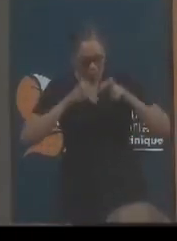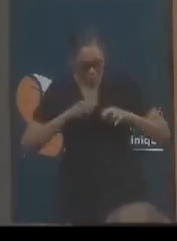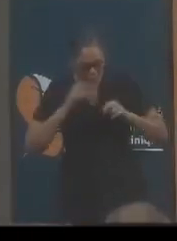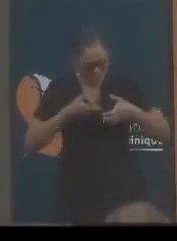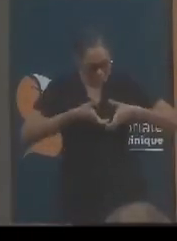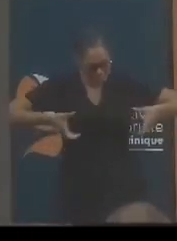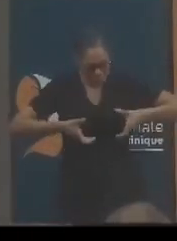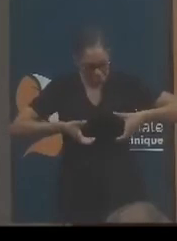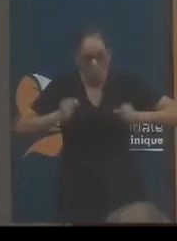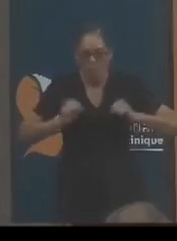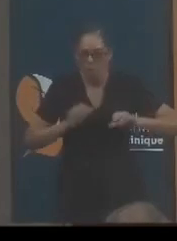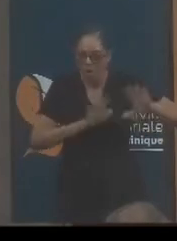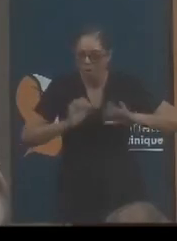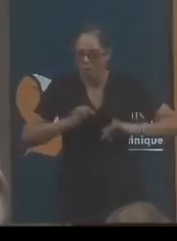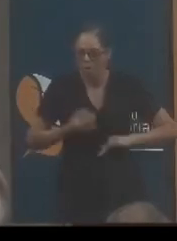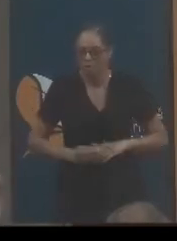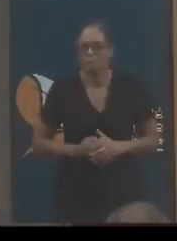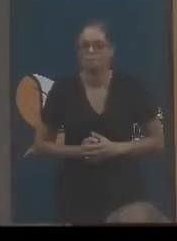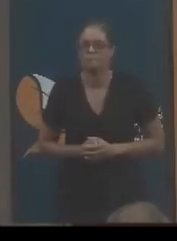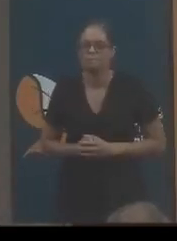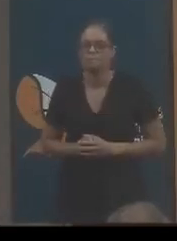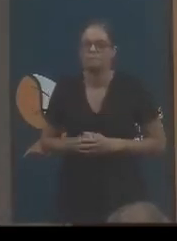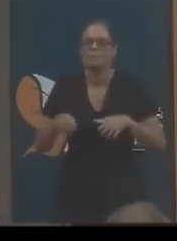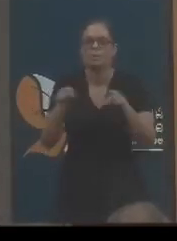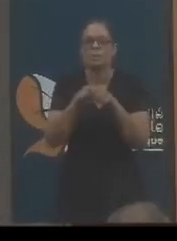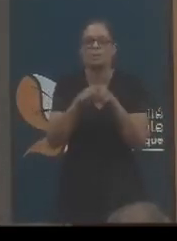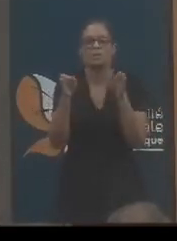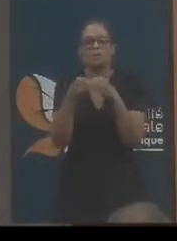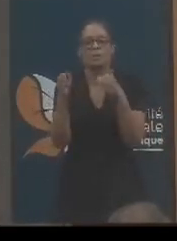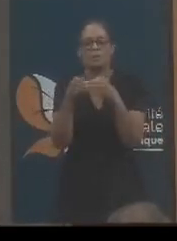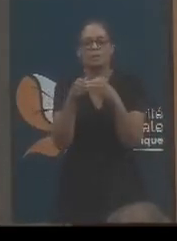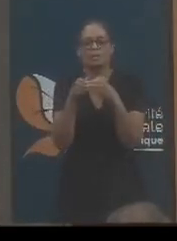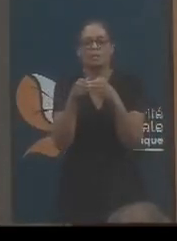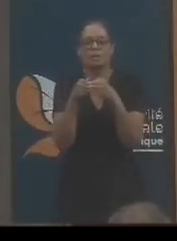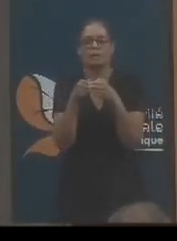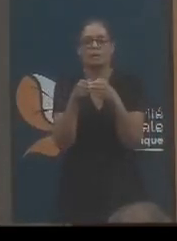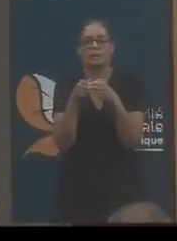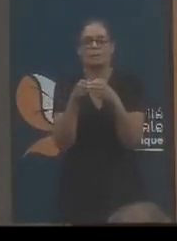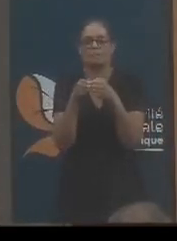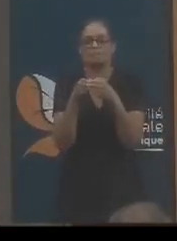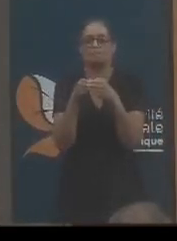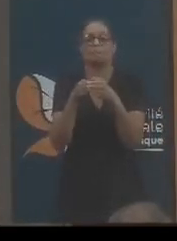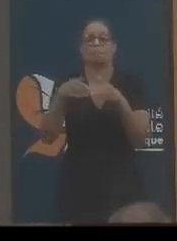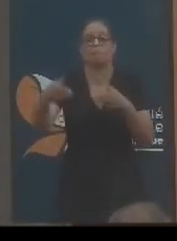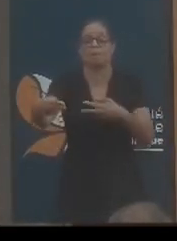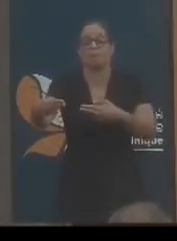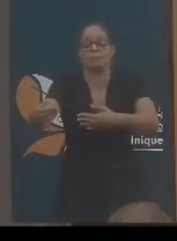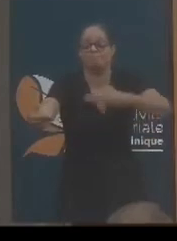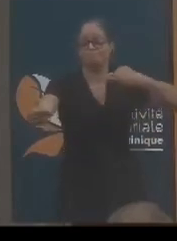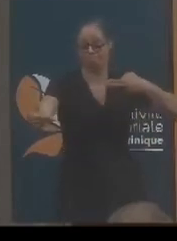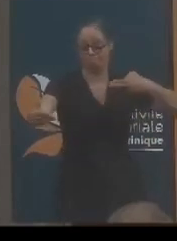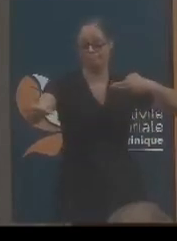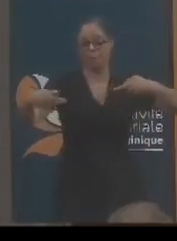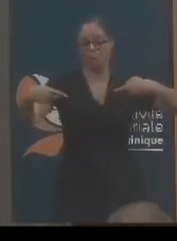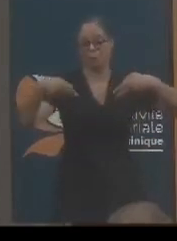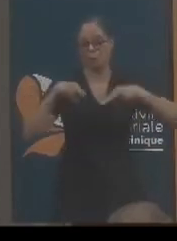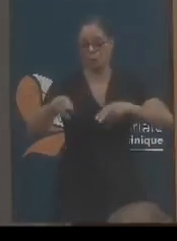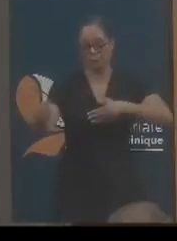recalibrer. Je demande aussi à ce que cette remontée permette de sécuriser